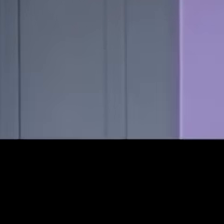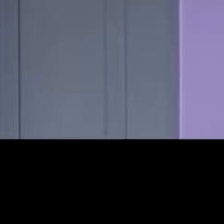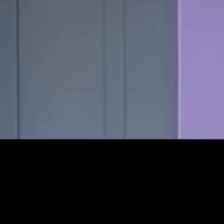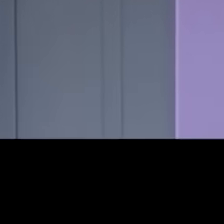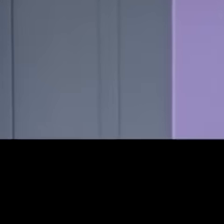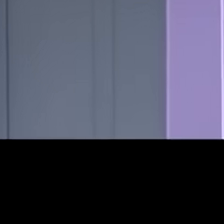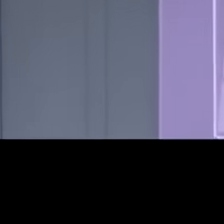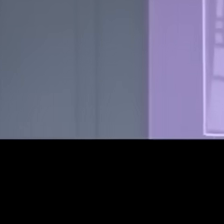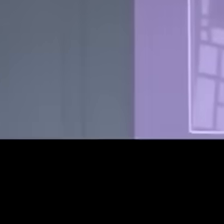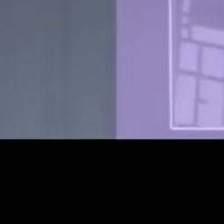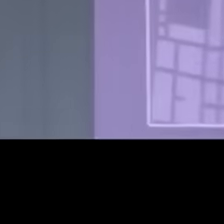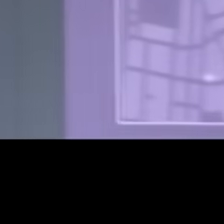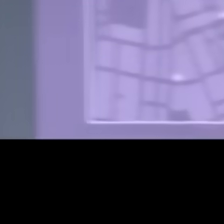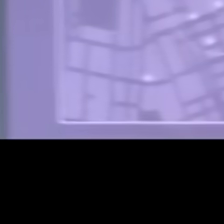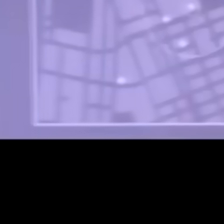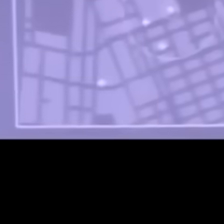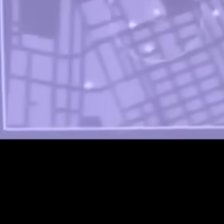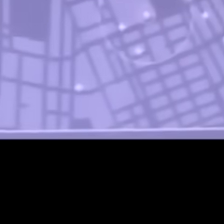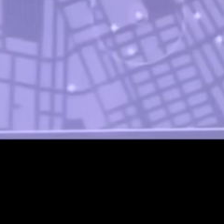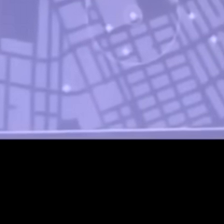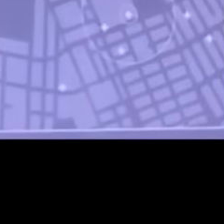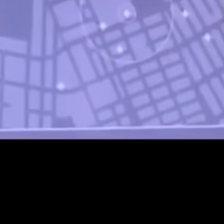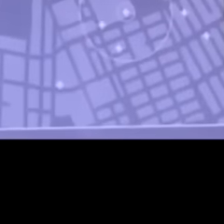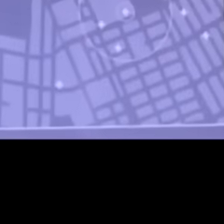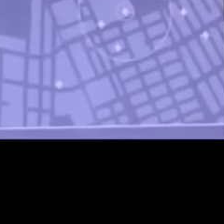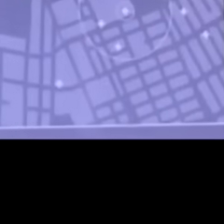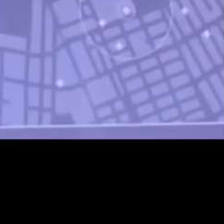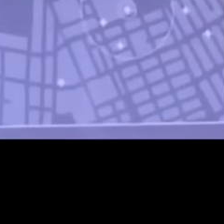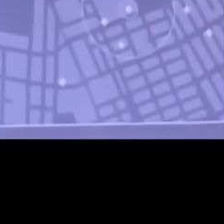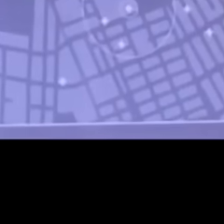집단 지성의 힘을 모아 모아 고민 중개사 양원호.